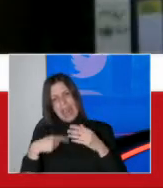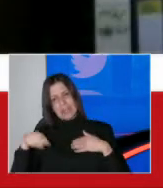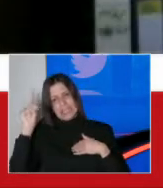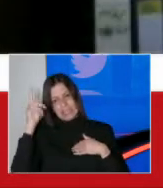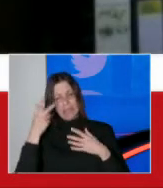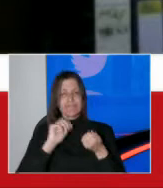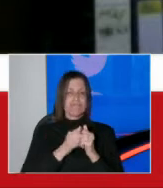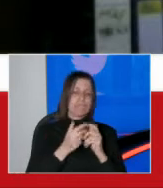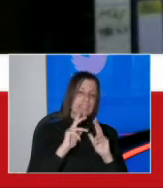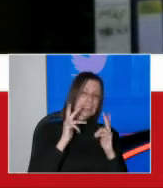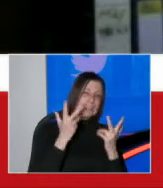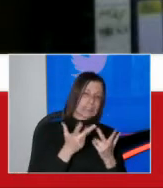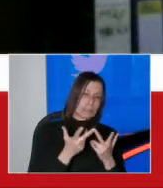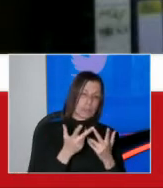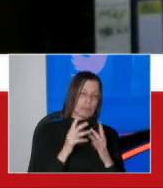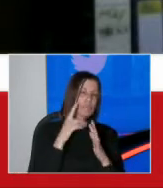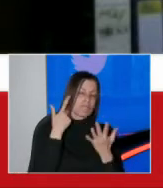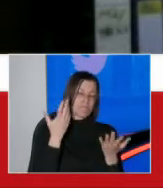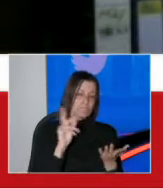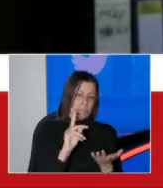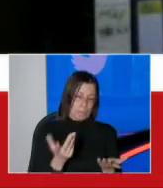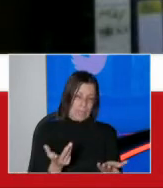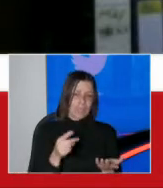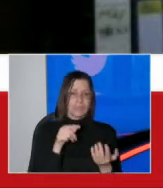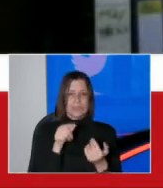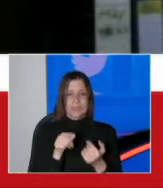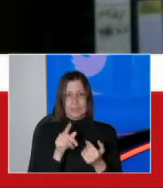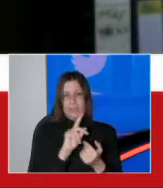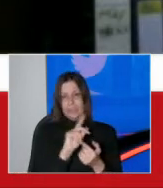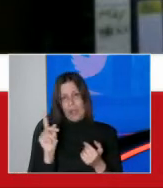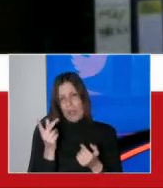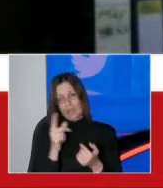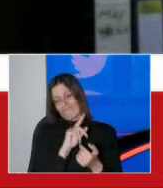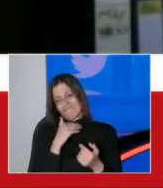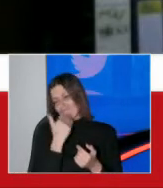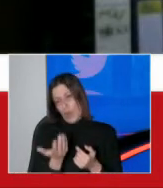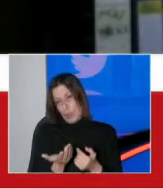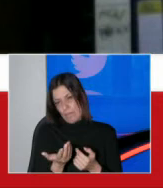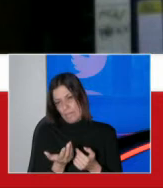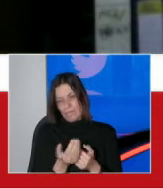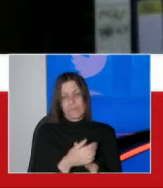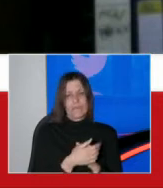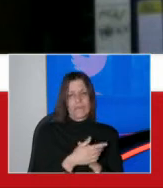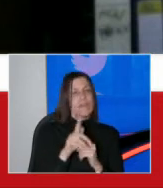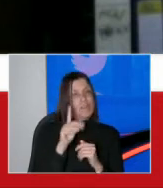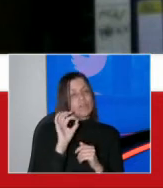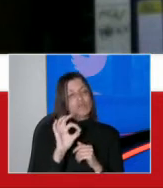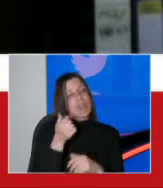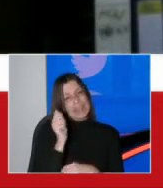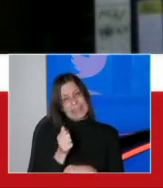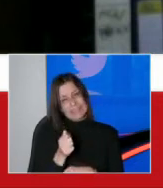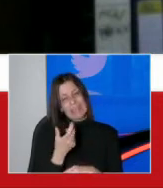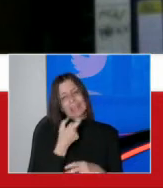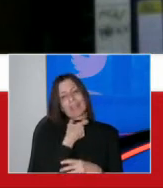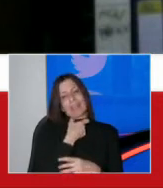כלפי הציבור, כלפי אינני יודע מי, זה לא טוב. Okay. אבל לכנסת כנראה